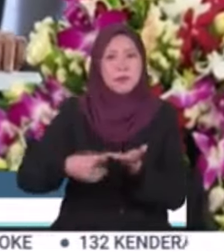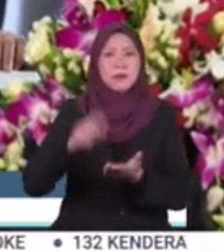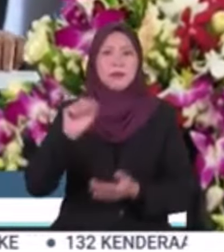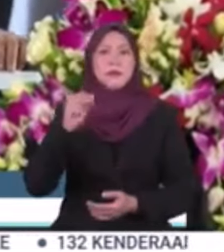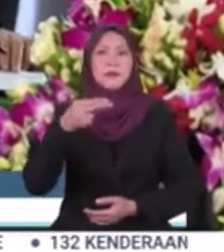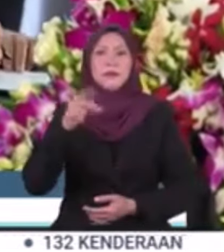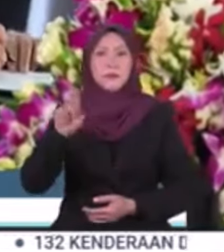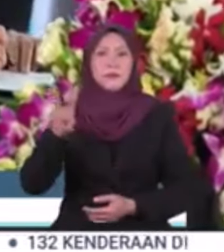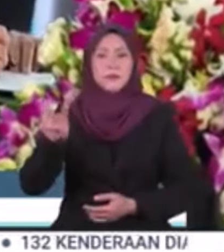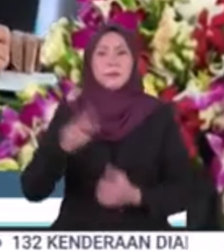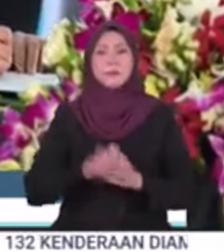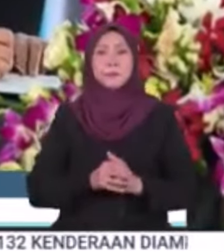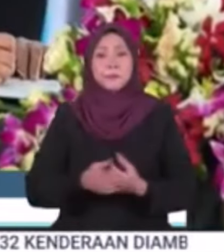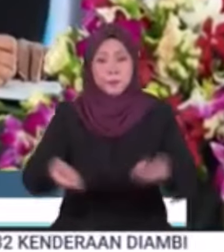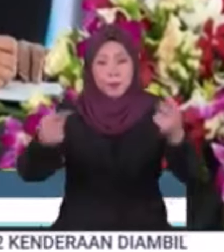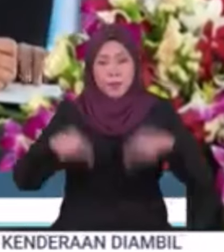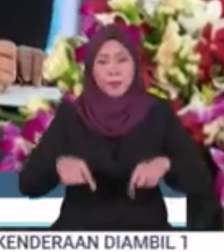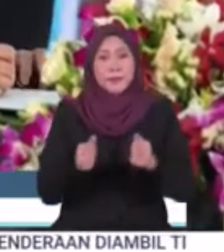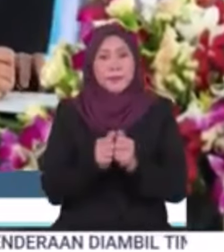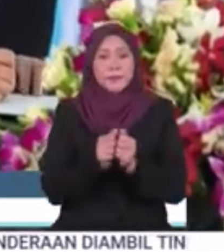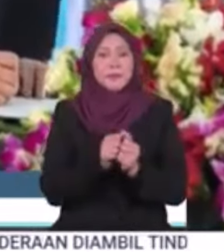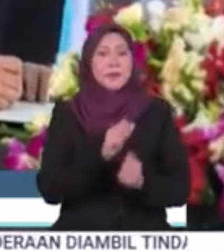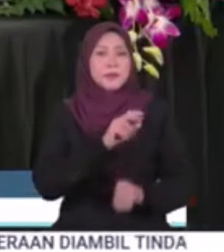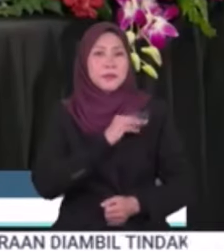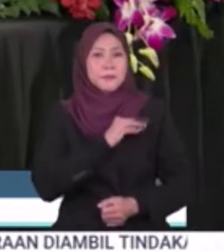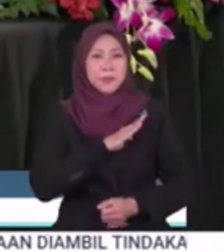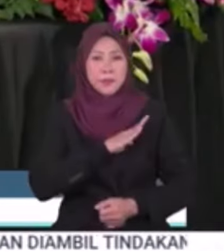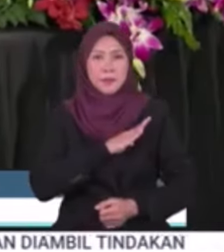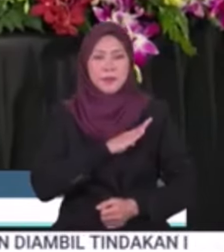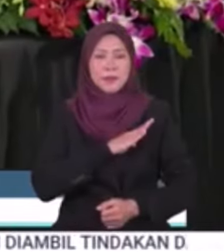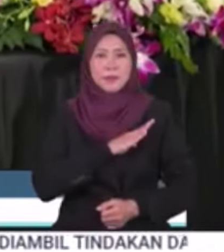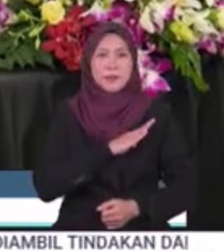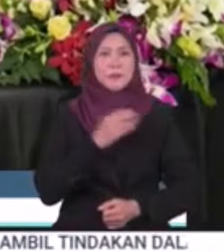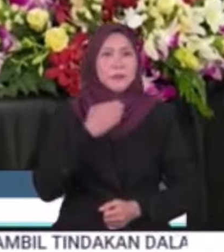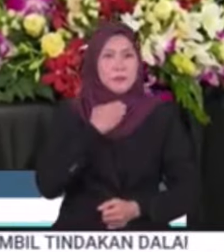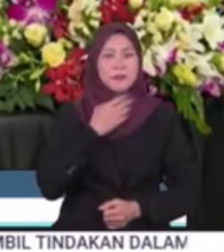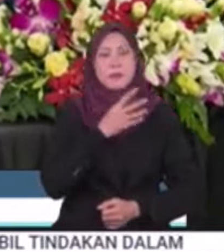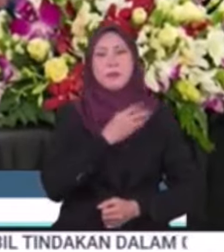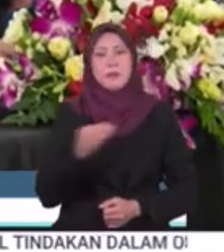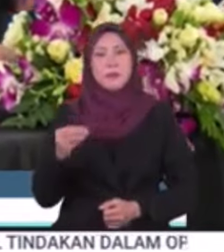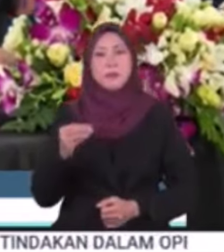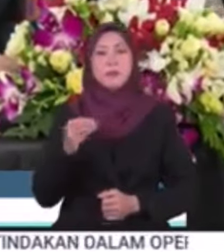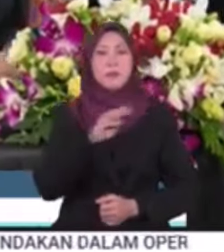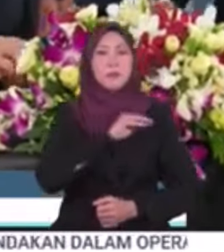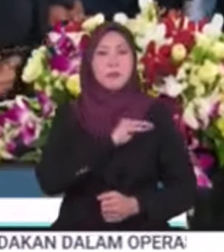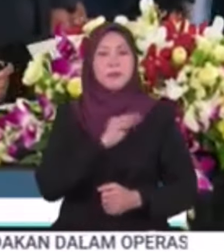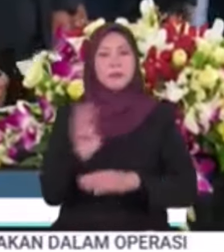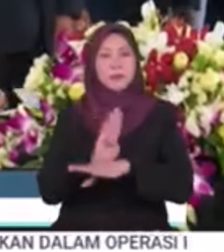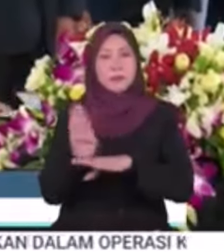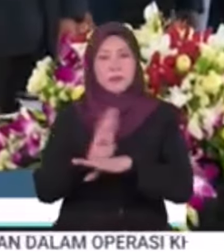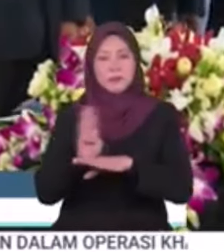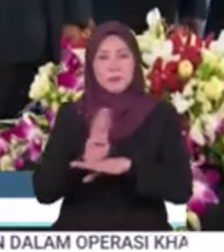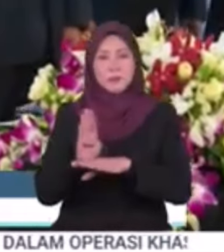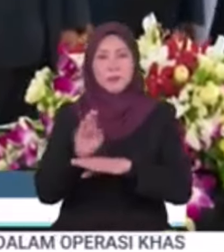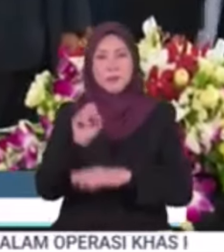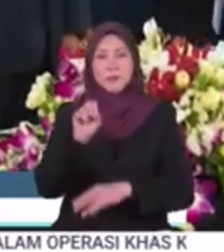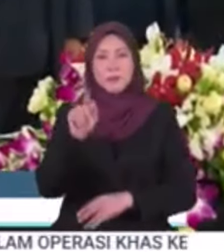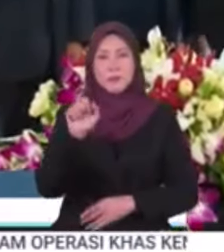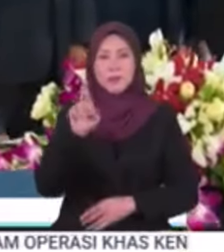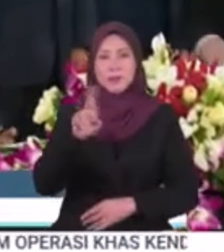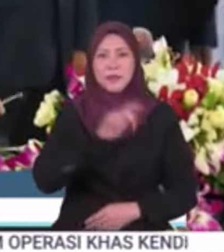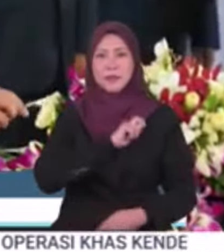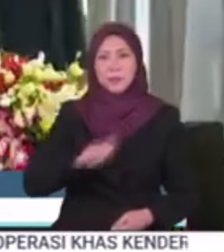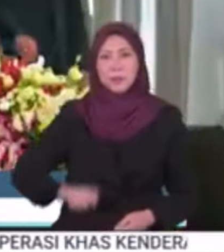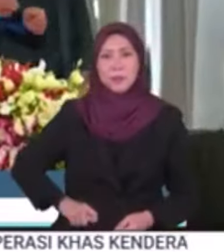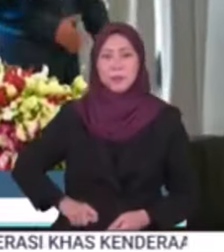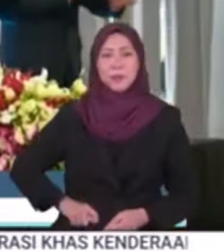hadir sama menteri besar perak Datuk Seri srani Mohamad menteri pelaburan perdagangan dan industri Senator Tengku